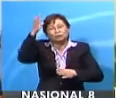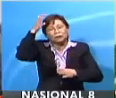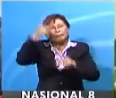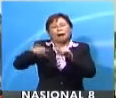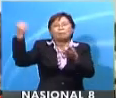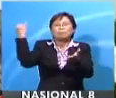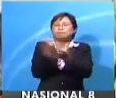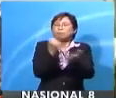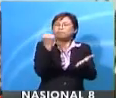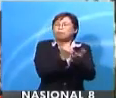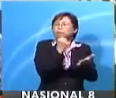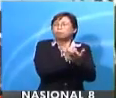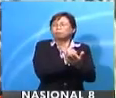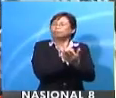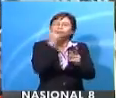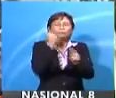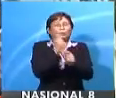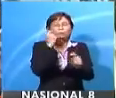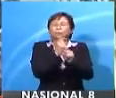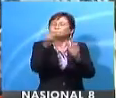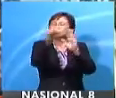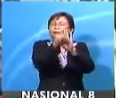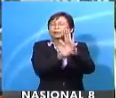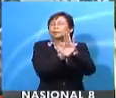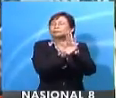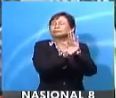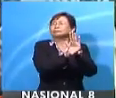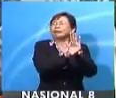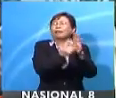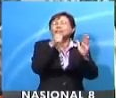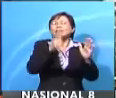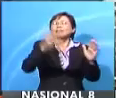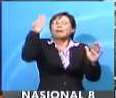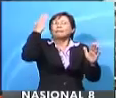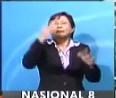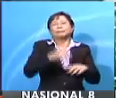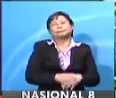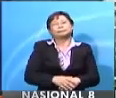imigresen tetap dengan pelaksanaan syarat asal.